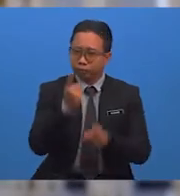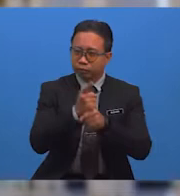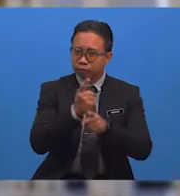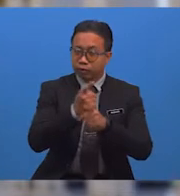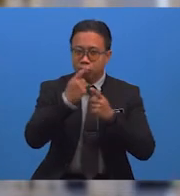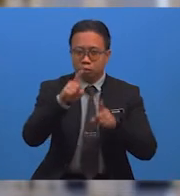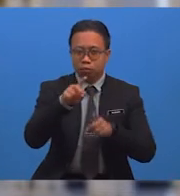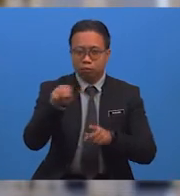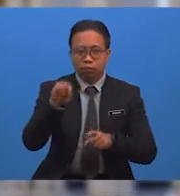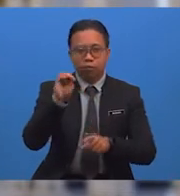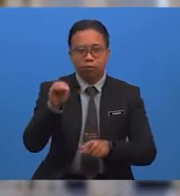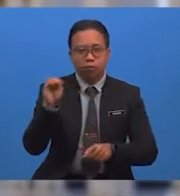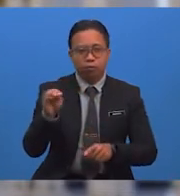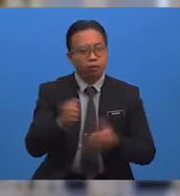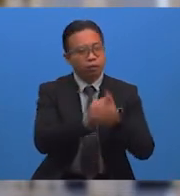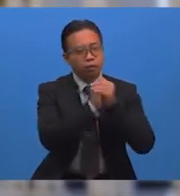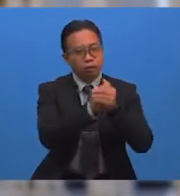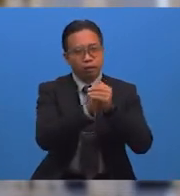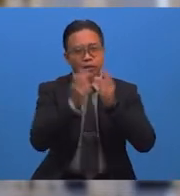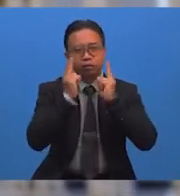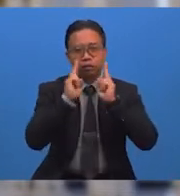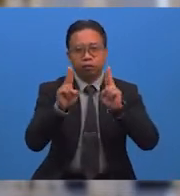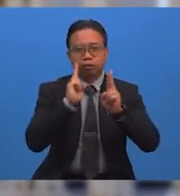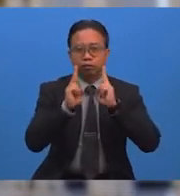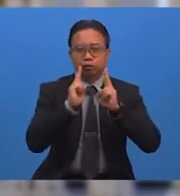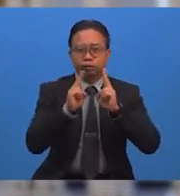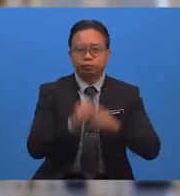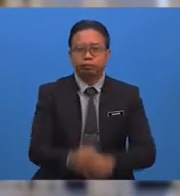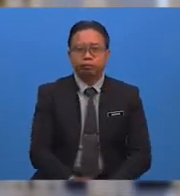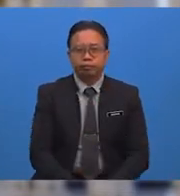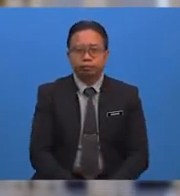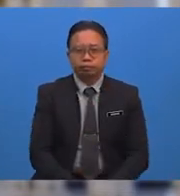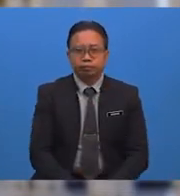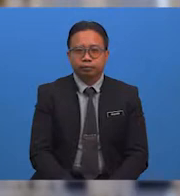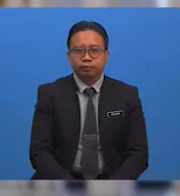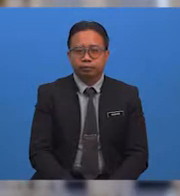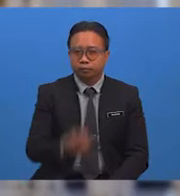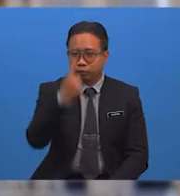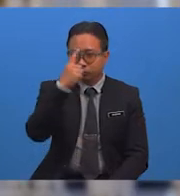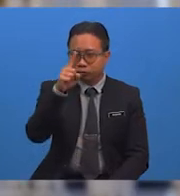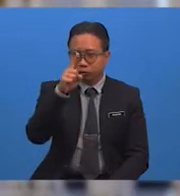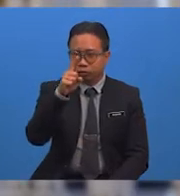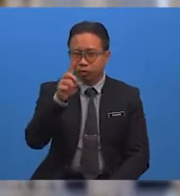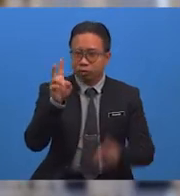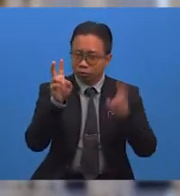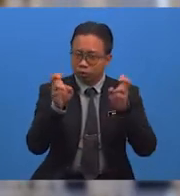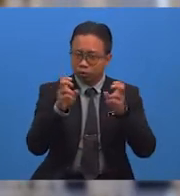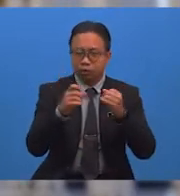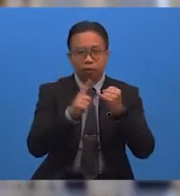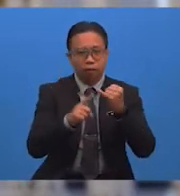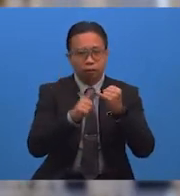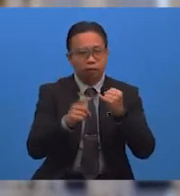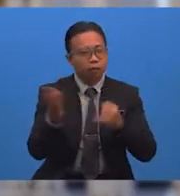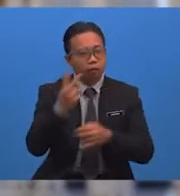betul jawapan murid-murid semua. Tahniah Ustazah ucapkan. Baiklah murid-murid, untuk subtopik kita yang